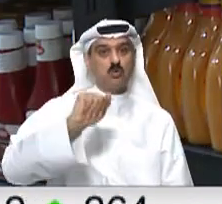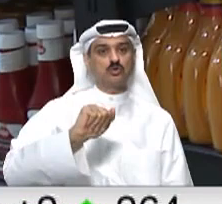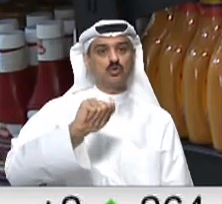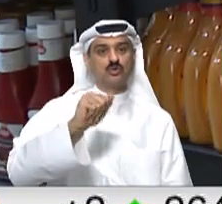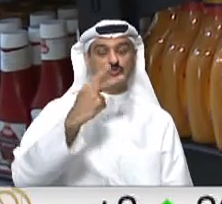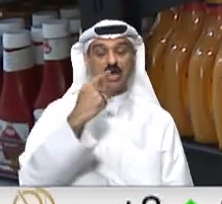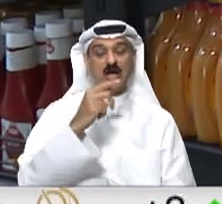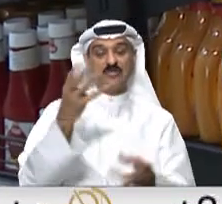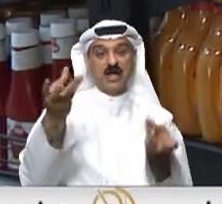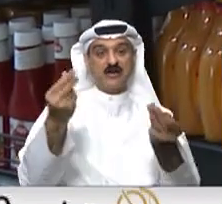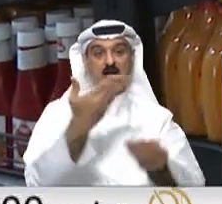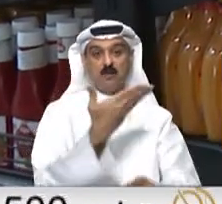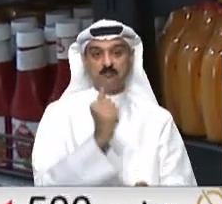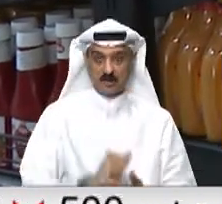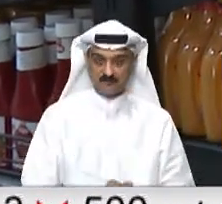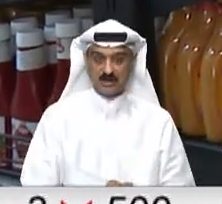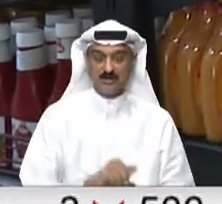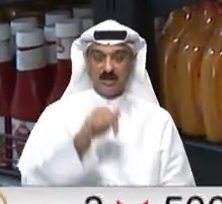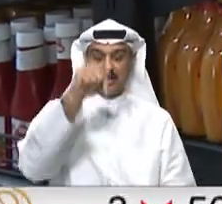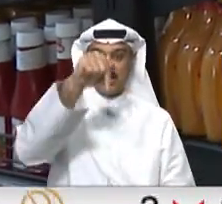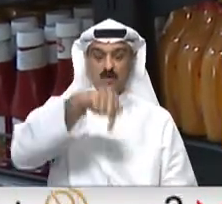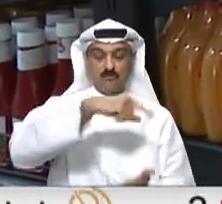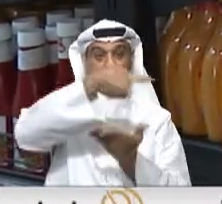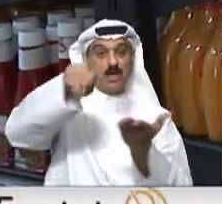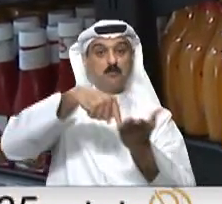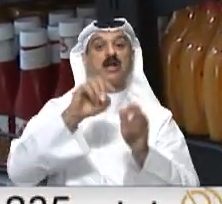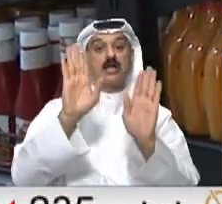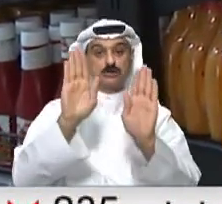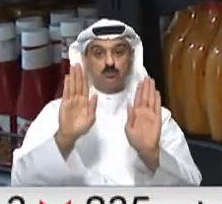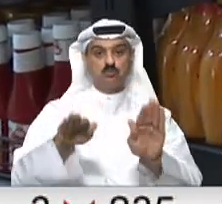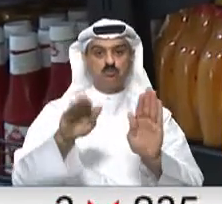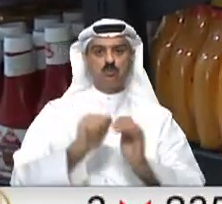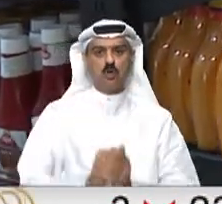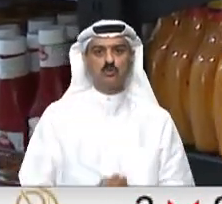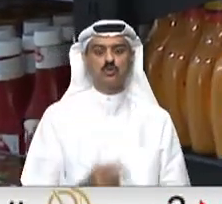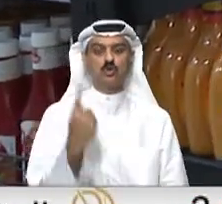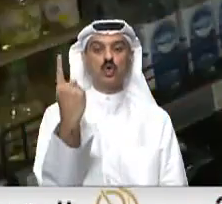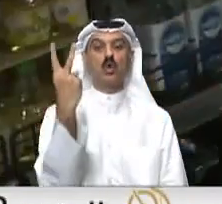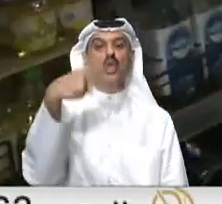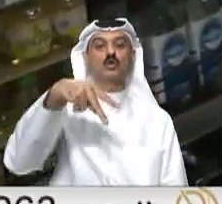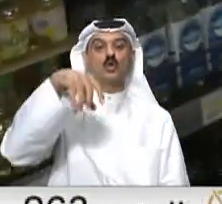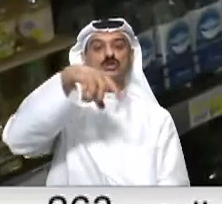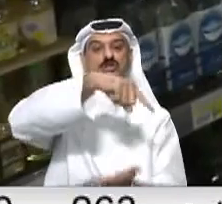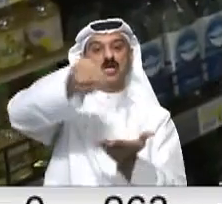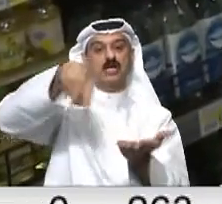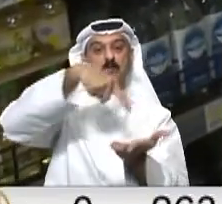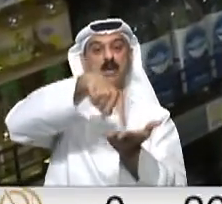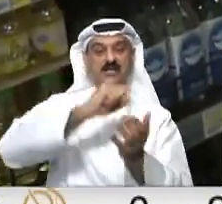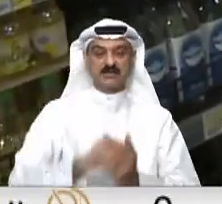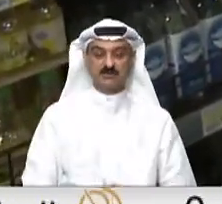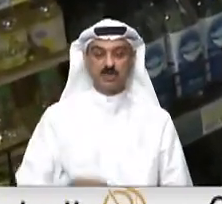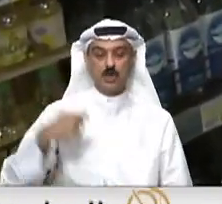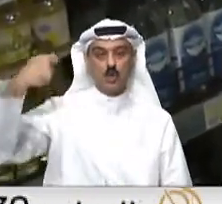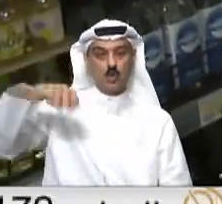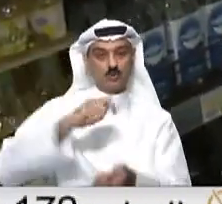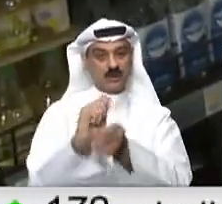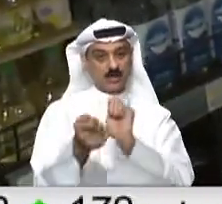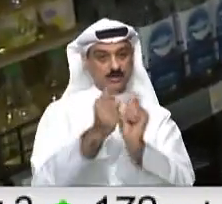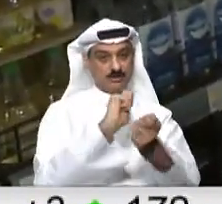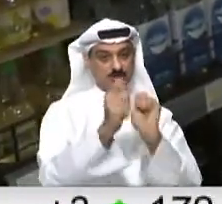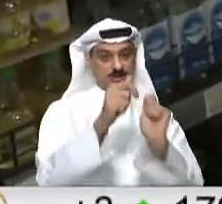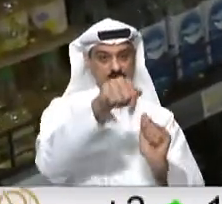55135135 أو مراكزنا المنتشرة في أنحاء دولة الكويت عددها 21 مركز. وتعكف وزارة التجارة والصناعة من